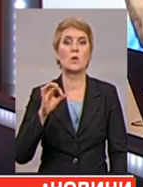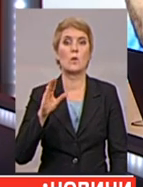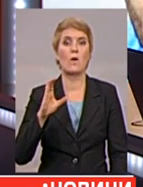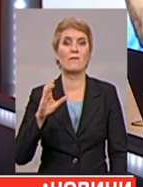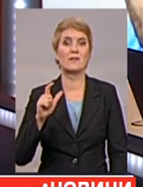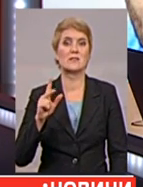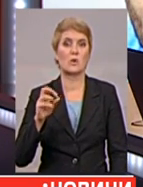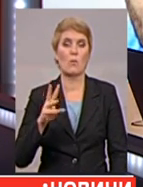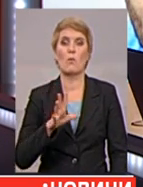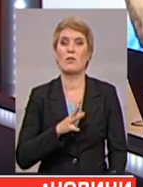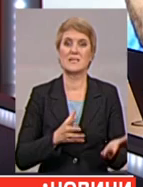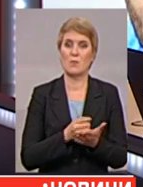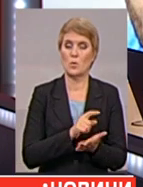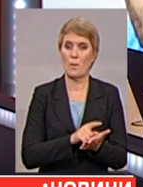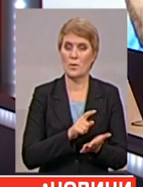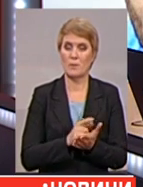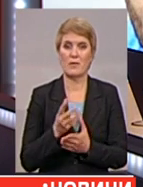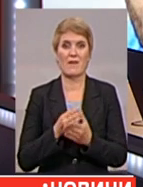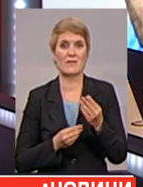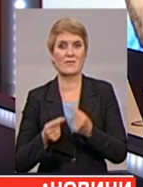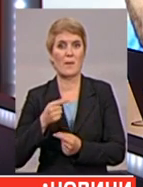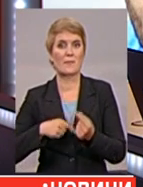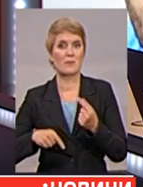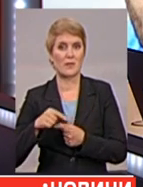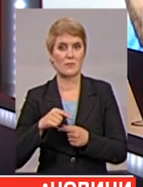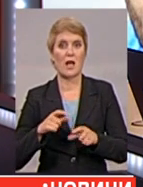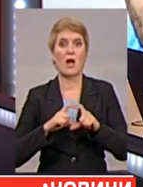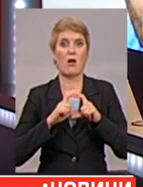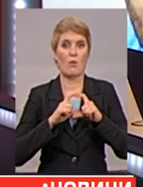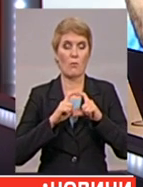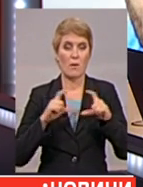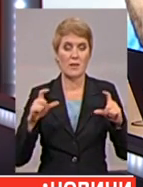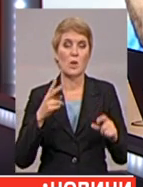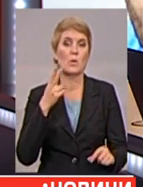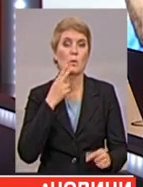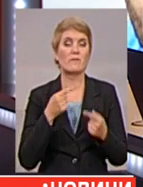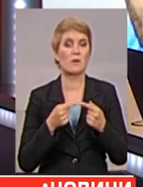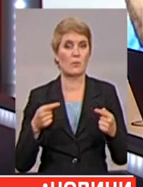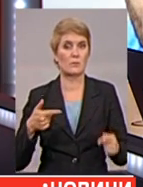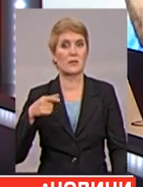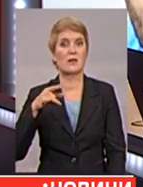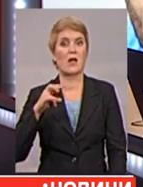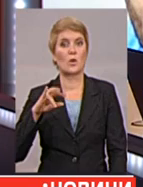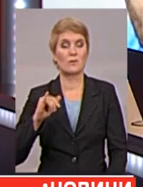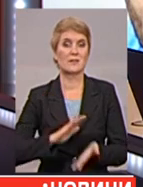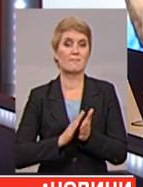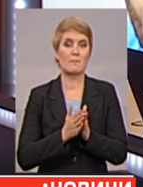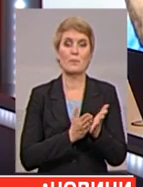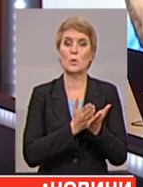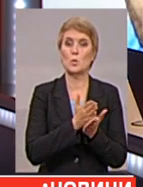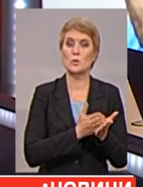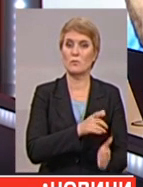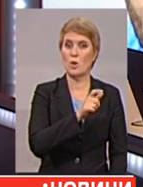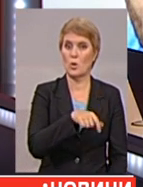про «Тедіс Україна» – компанію-дистриб'ютор тютюнової продукції. ГПУ стверджує, що Грановський за попередньою змовою зі службовими особами